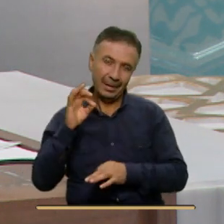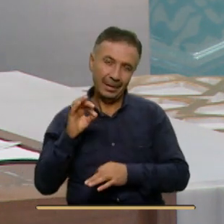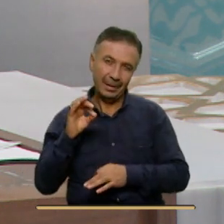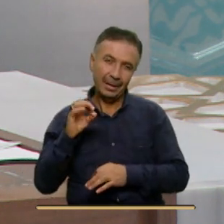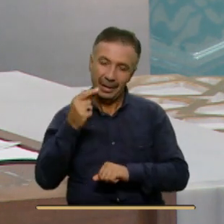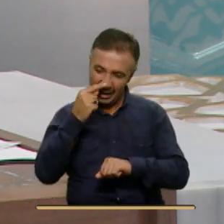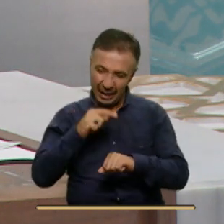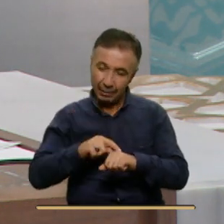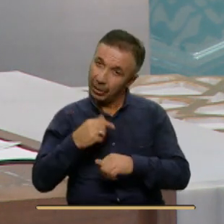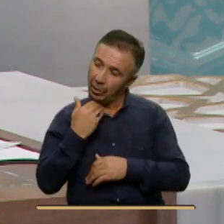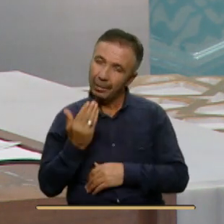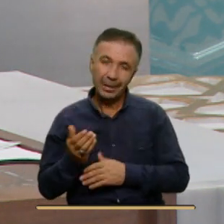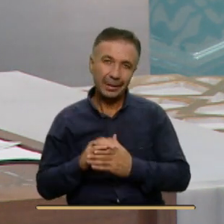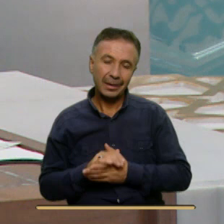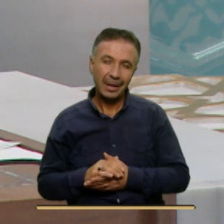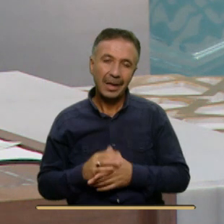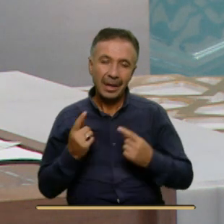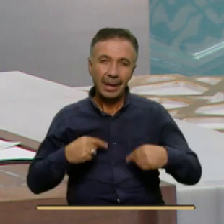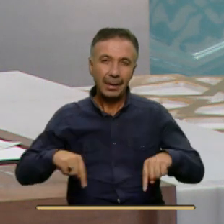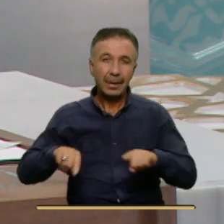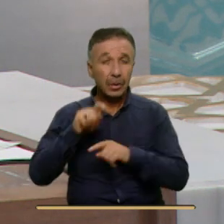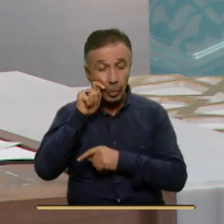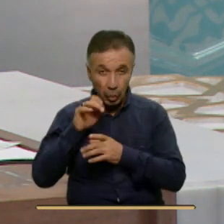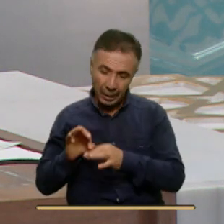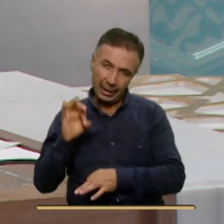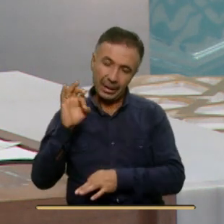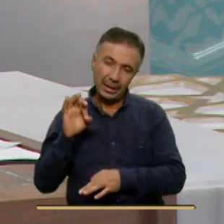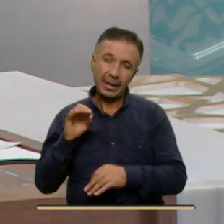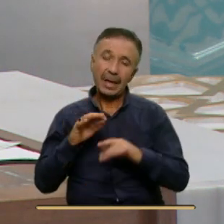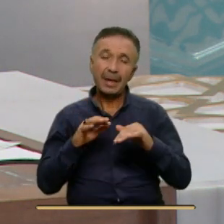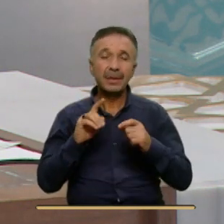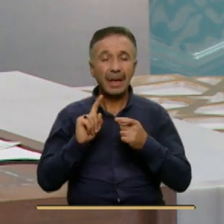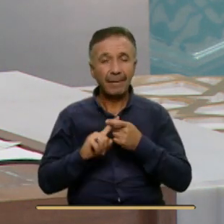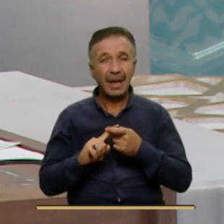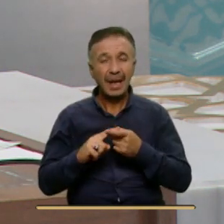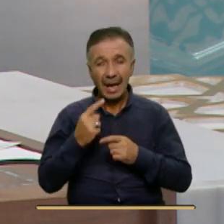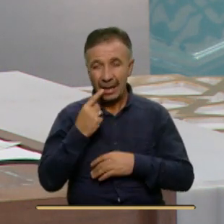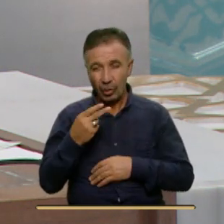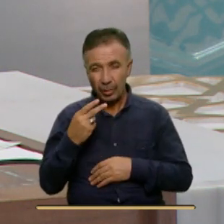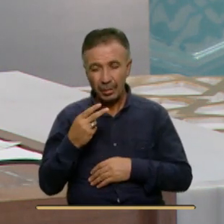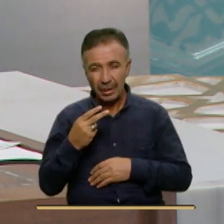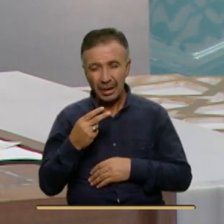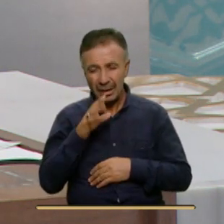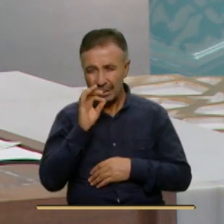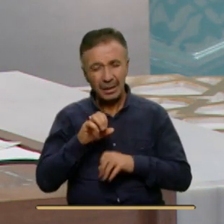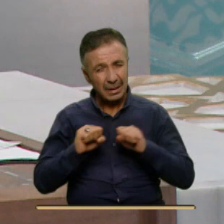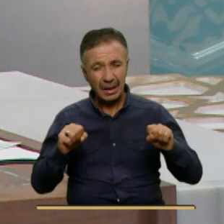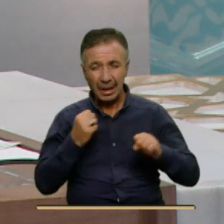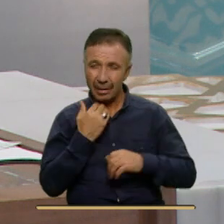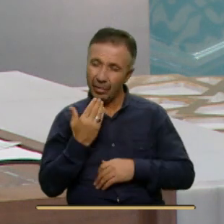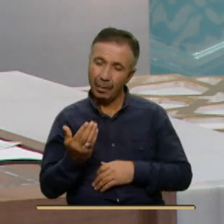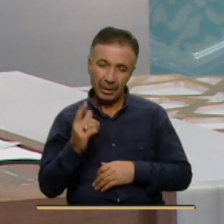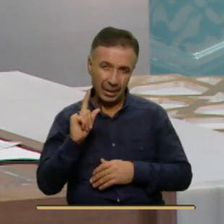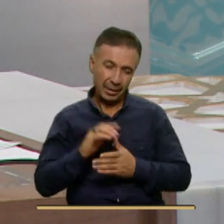Değerli müminler, biz mümin ve Müslümansak, elimizden ve dilimizden kimseye zarar gelmemeli.